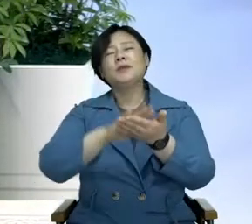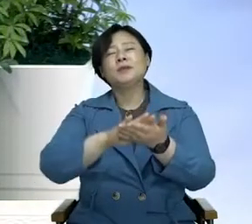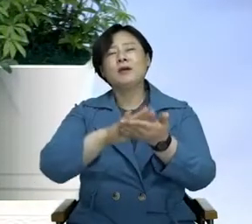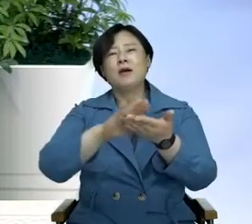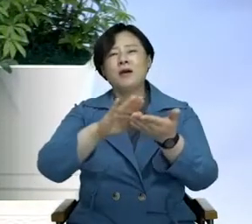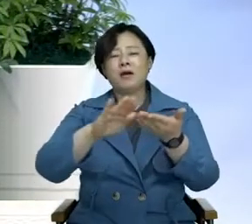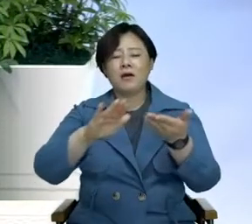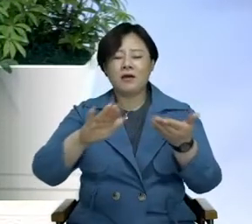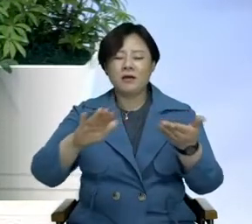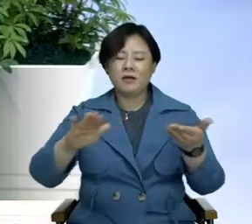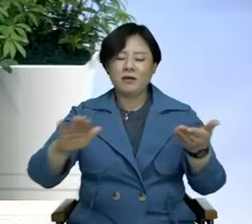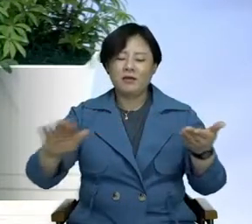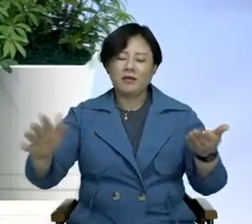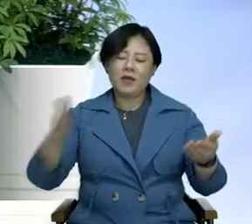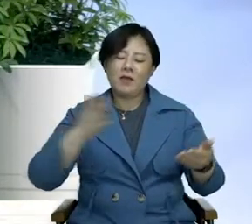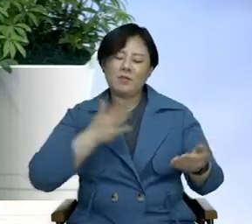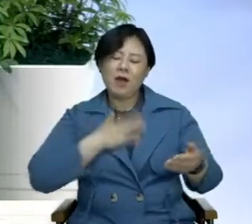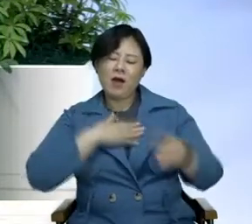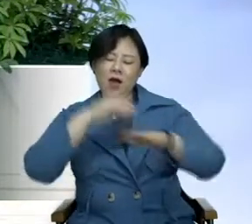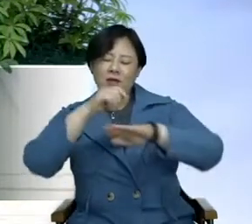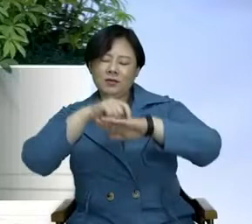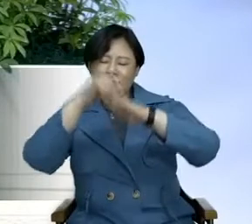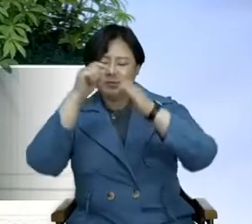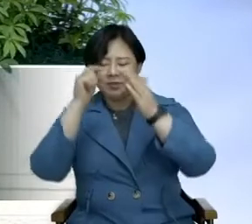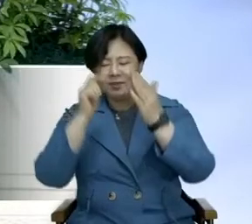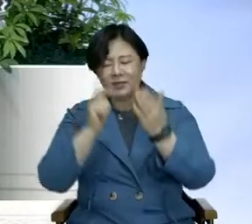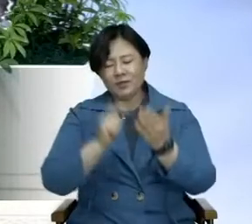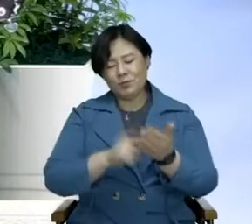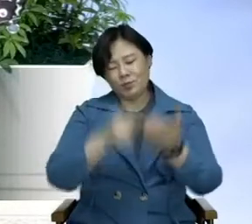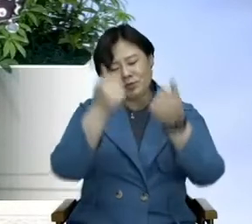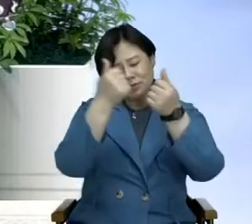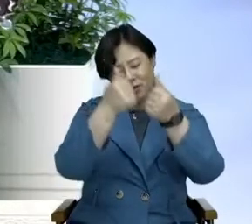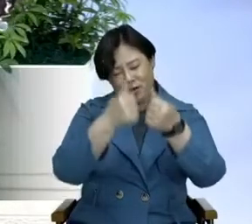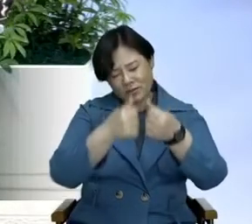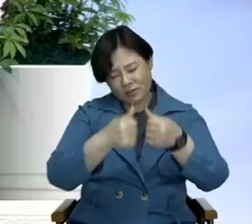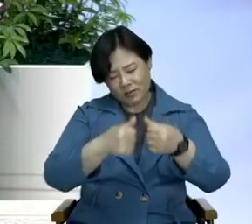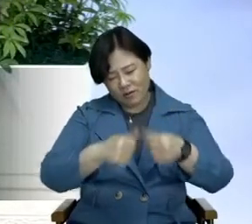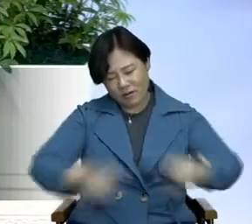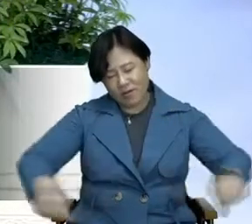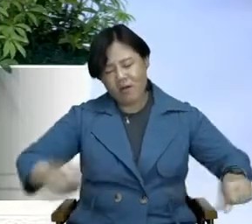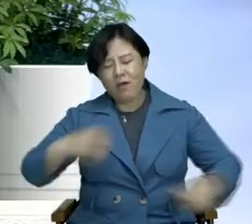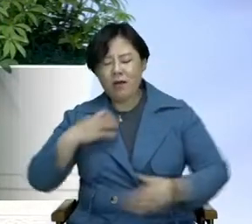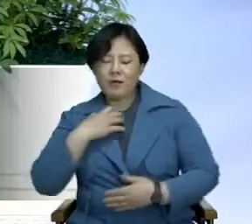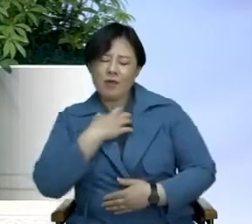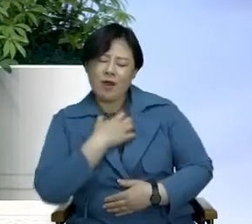선하십니다. 내 마음이 부서져